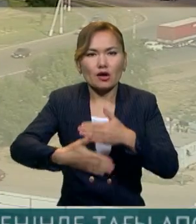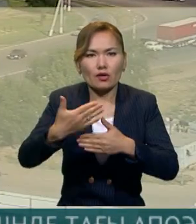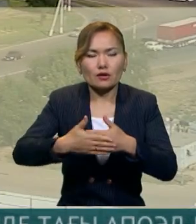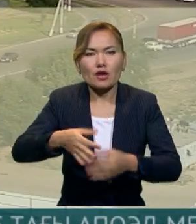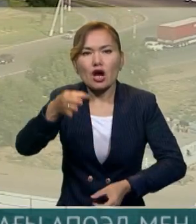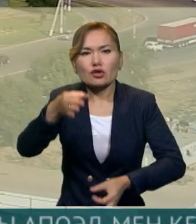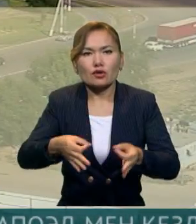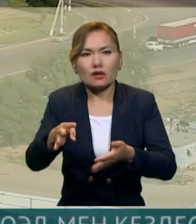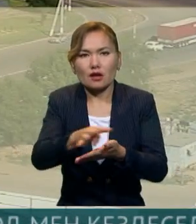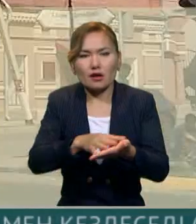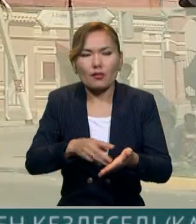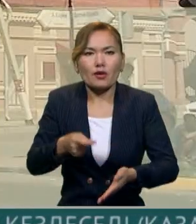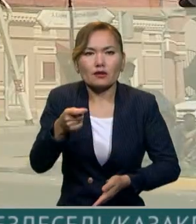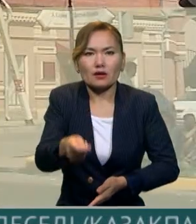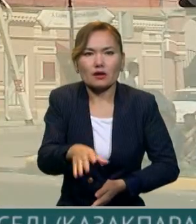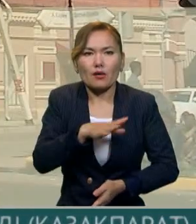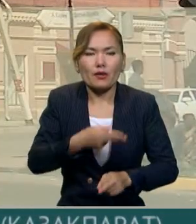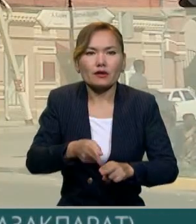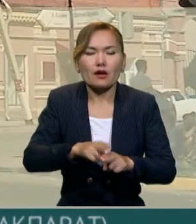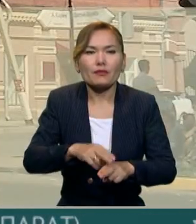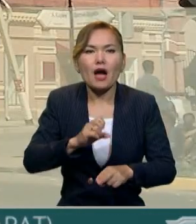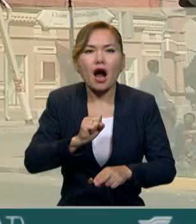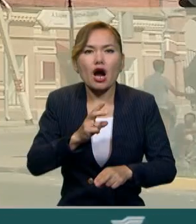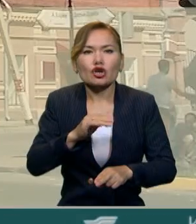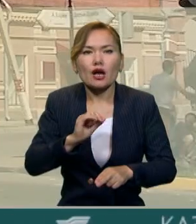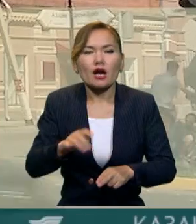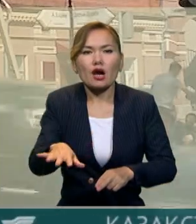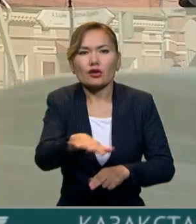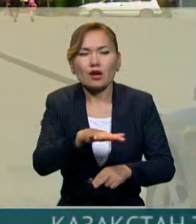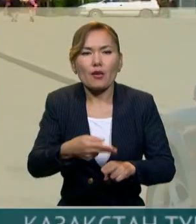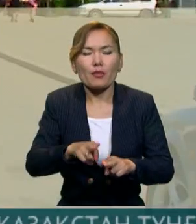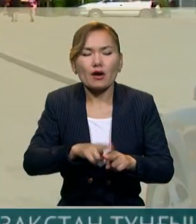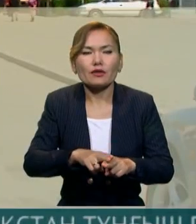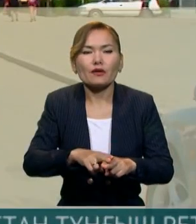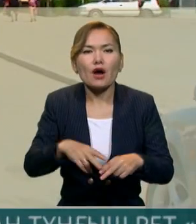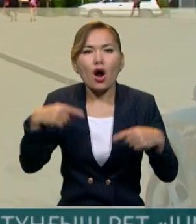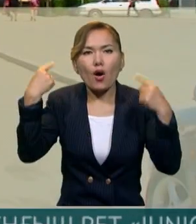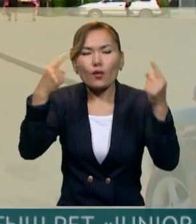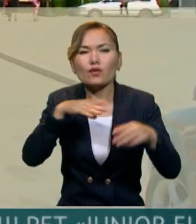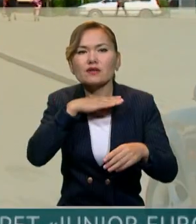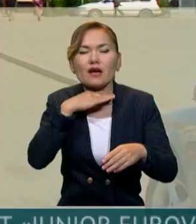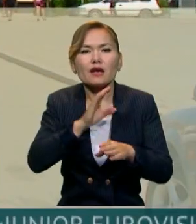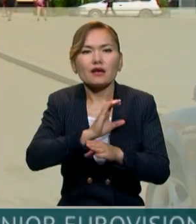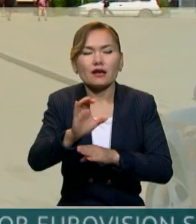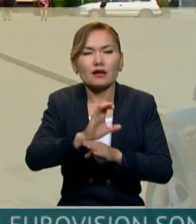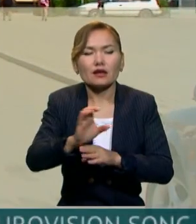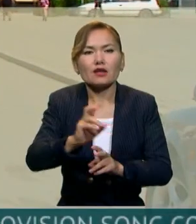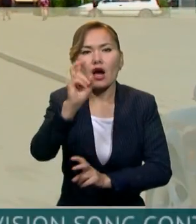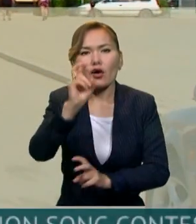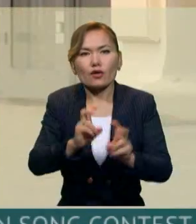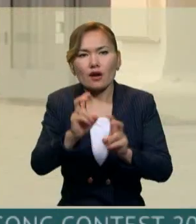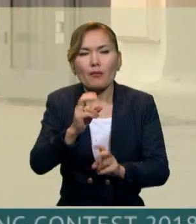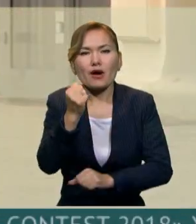материалдарды ішкі істер департаментіне жолдапты. Ақжайық ауданындағы қозы етін өндіретін кәсіпорыннан 35 тұрғын жалпы